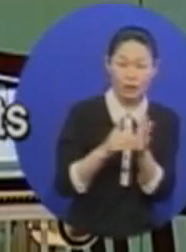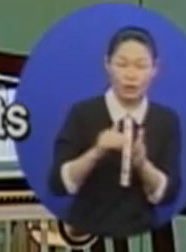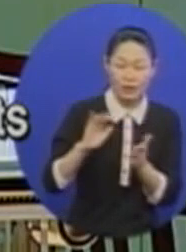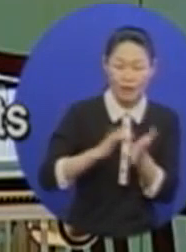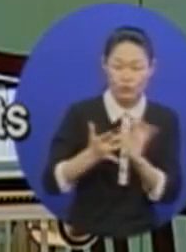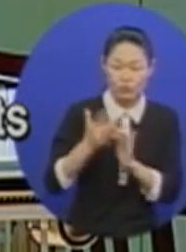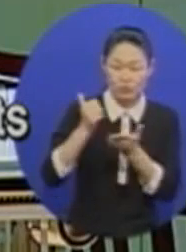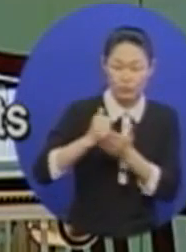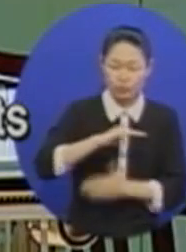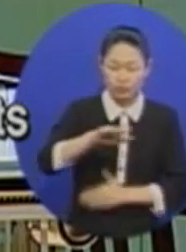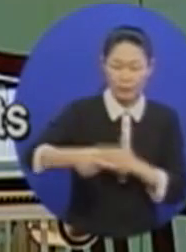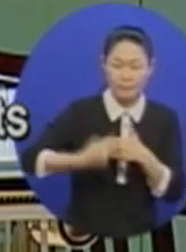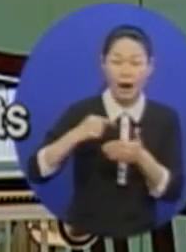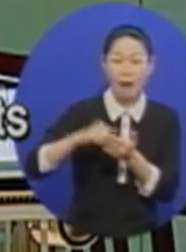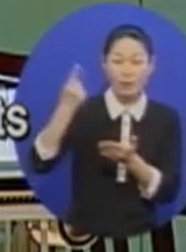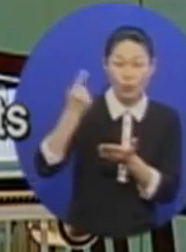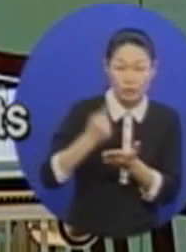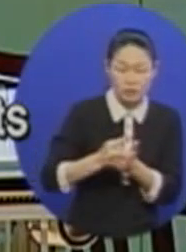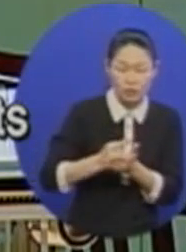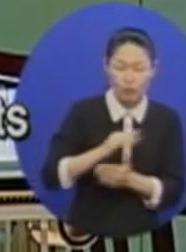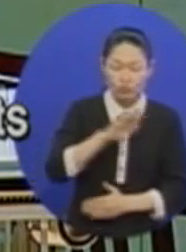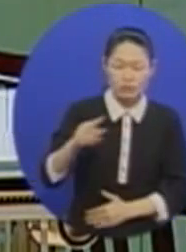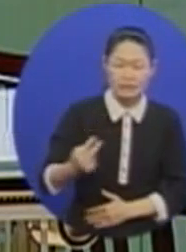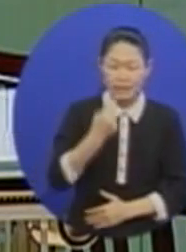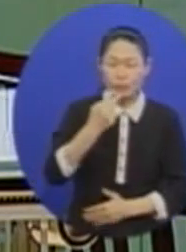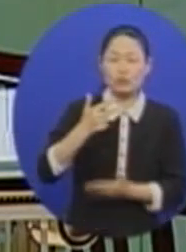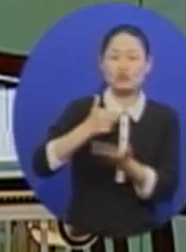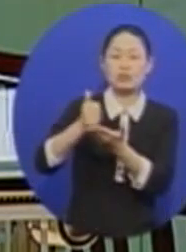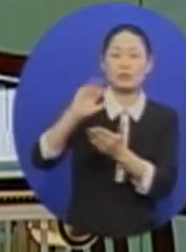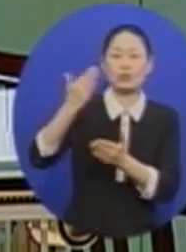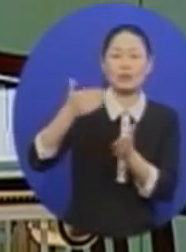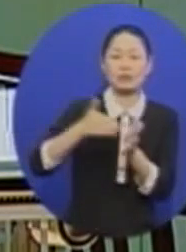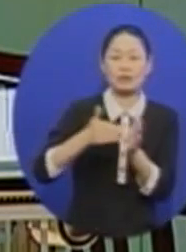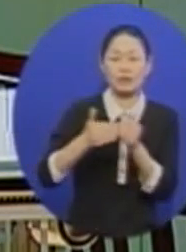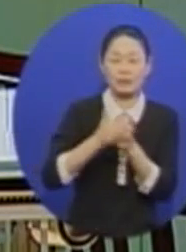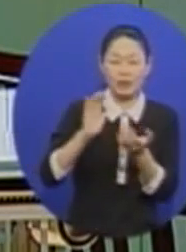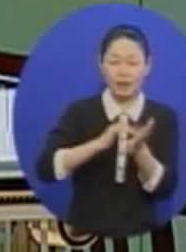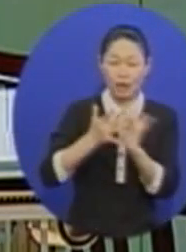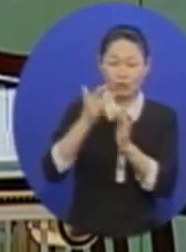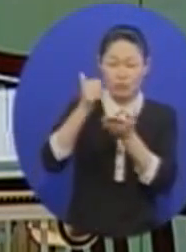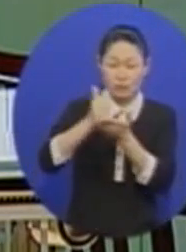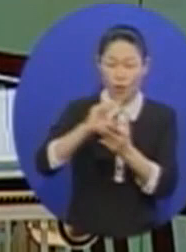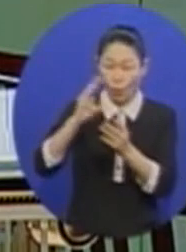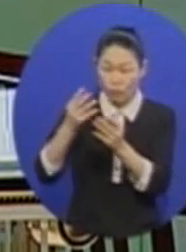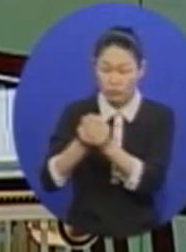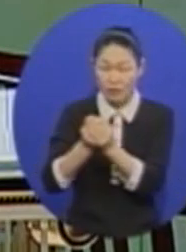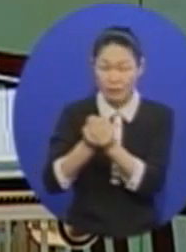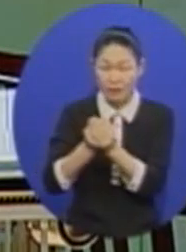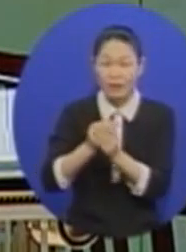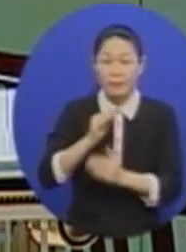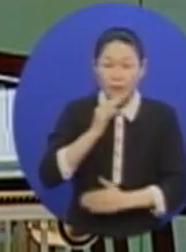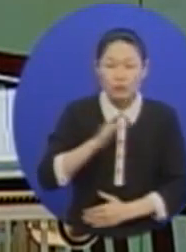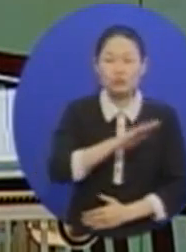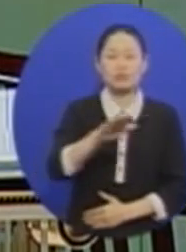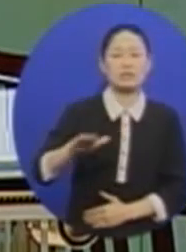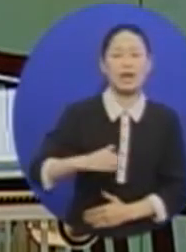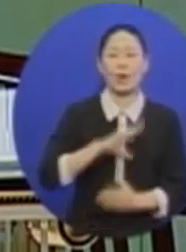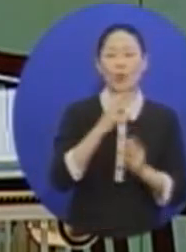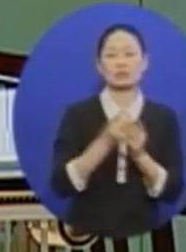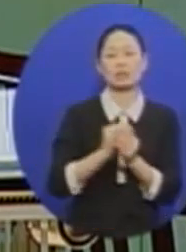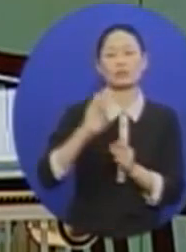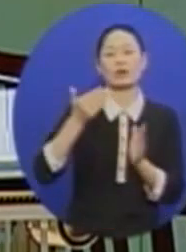마음에 오셔서 우리 생명 주님이 되어 주셨으니 예수님의 온전한 이 우리 온전하게 된거예요